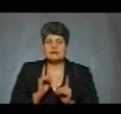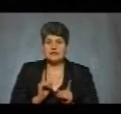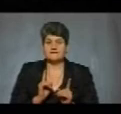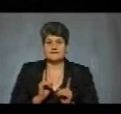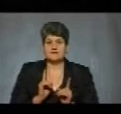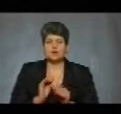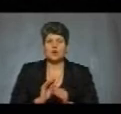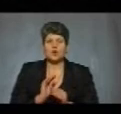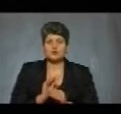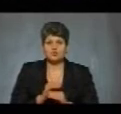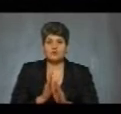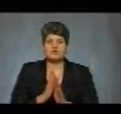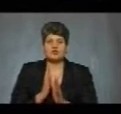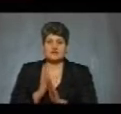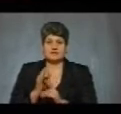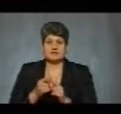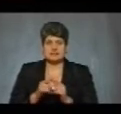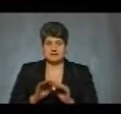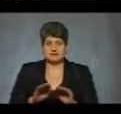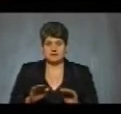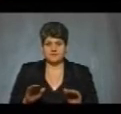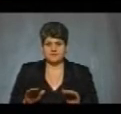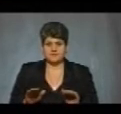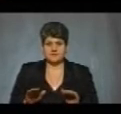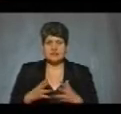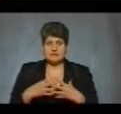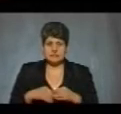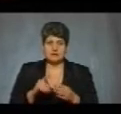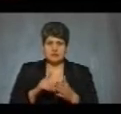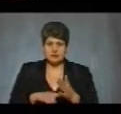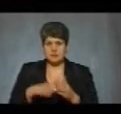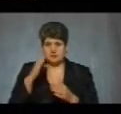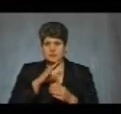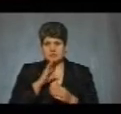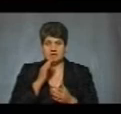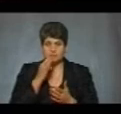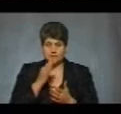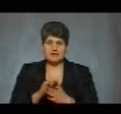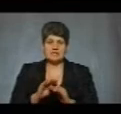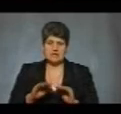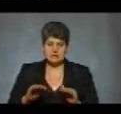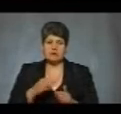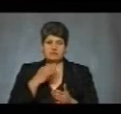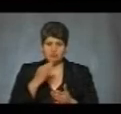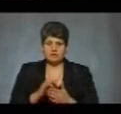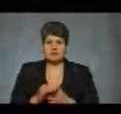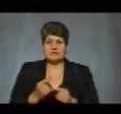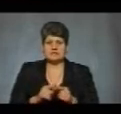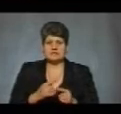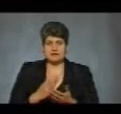навіть додаткові черги за цими дітьми. Сім'ї надійні, так, батьки відповідальні, діти відповідальні. Це є